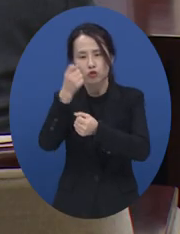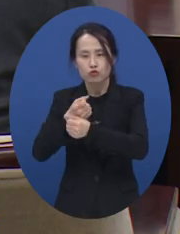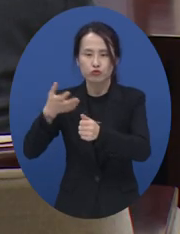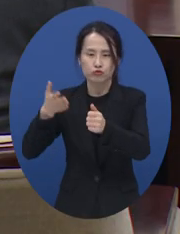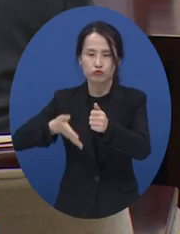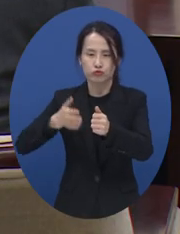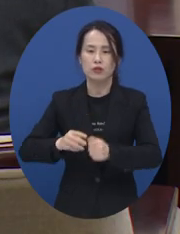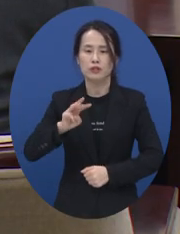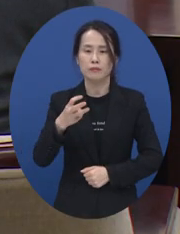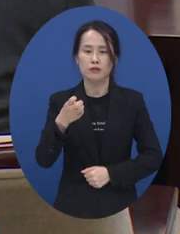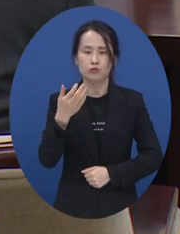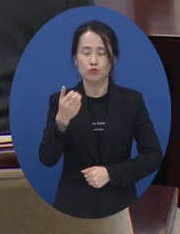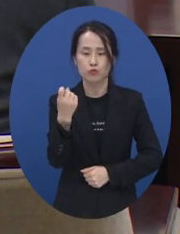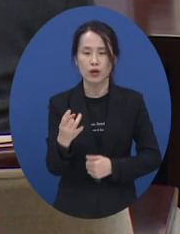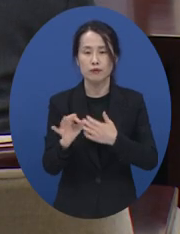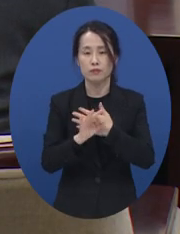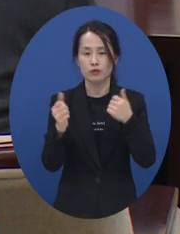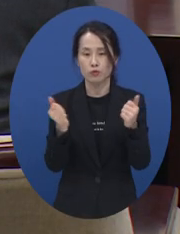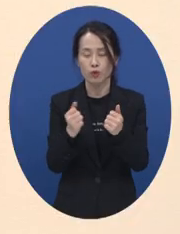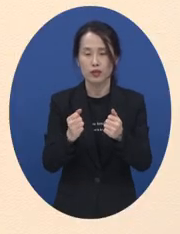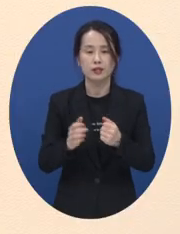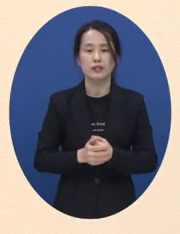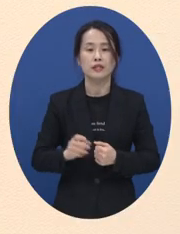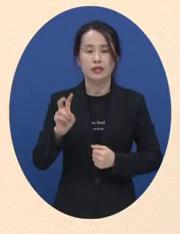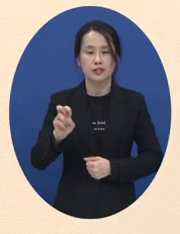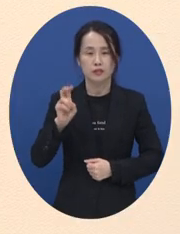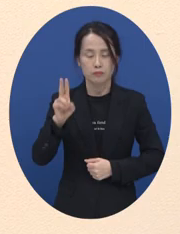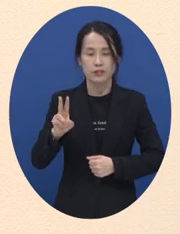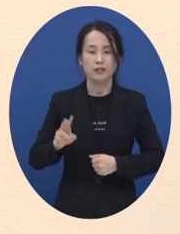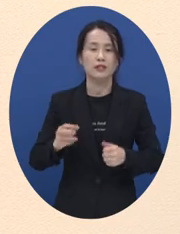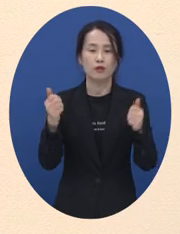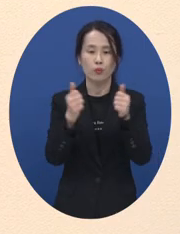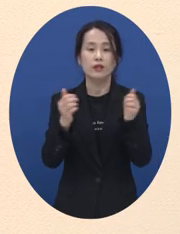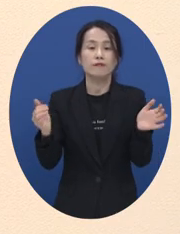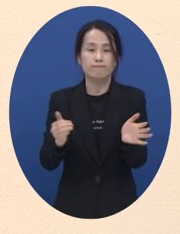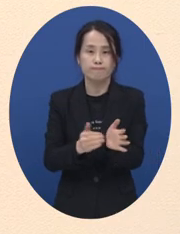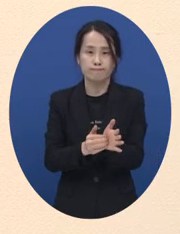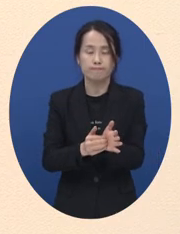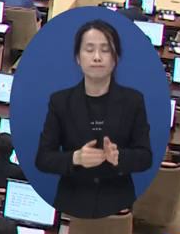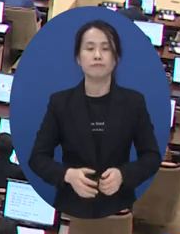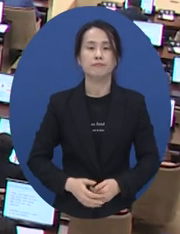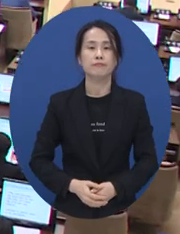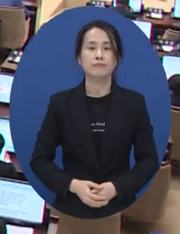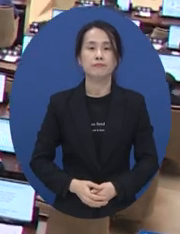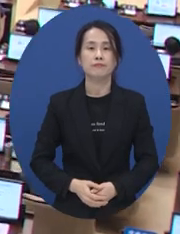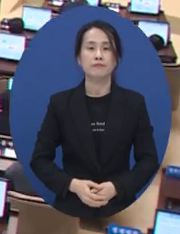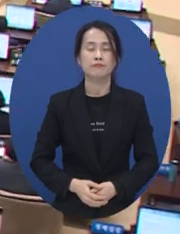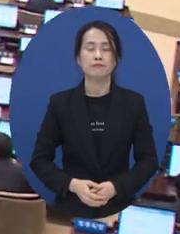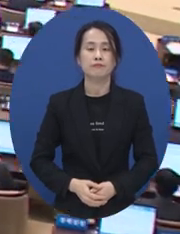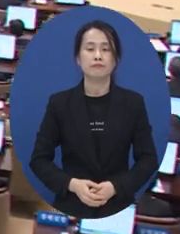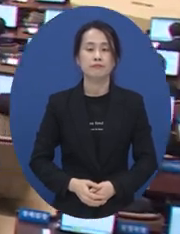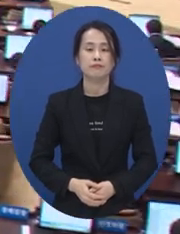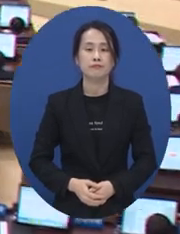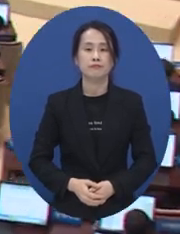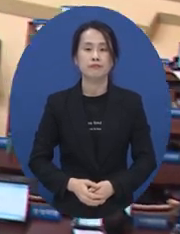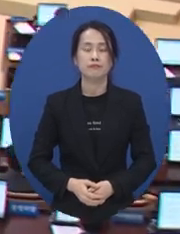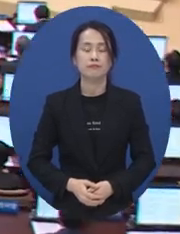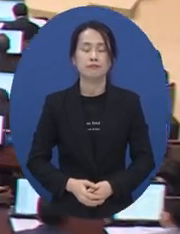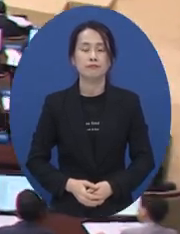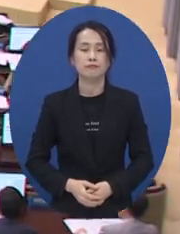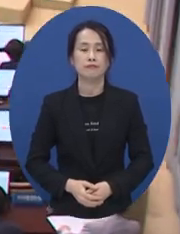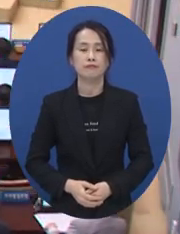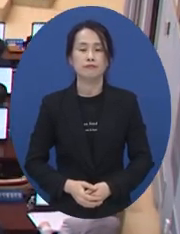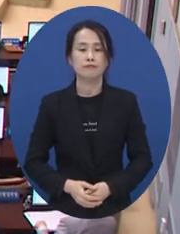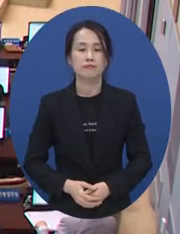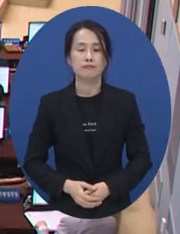주십시오. 제339회 임시회는 오는 22일 2차 본회의를 끝으로 마무리됩니다. 경기주TV 한선지입니다.